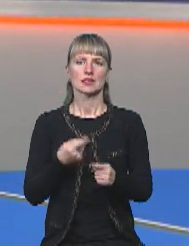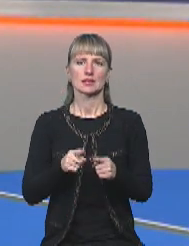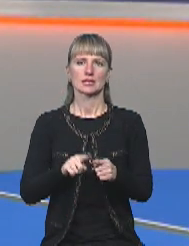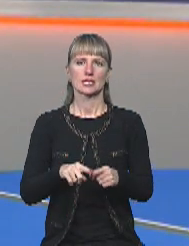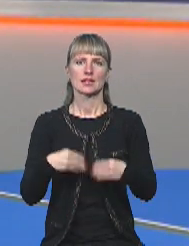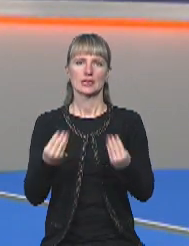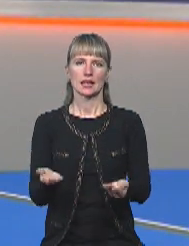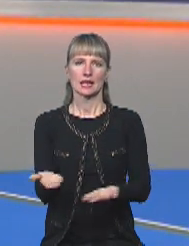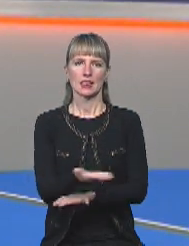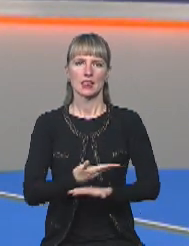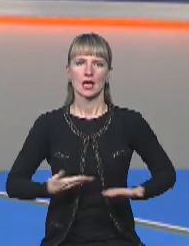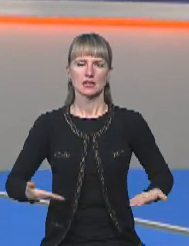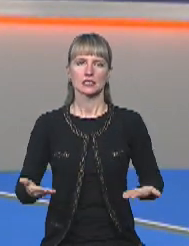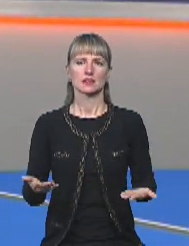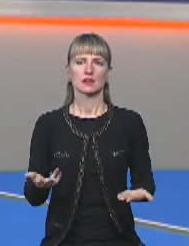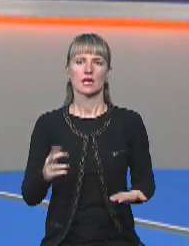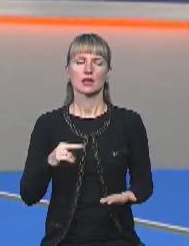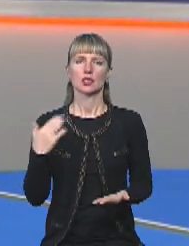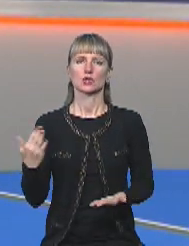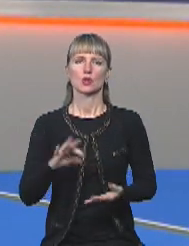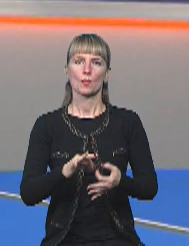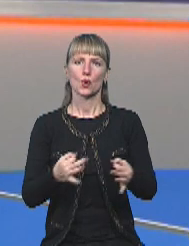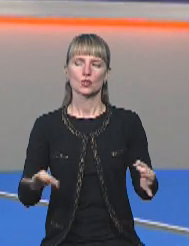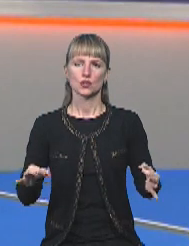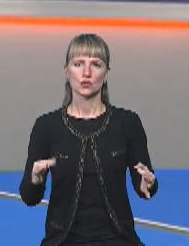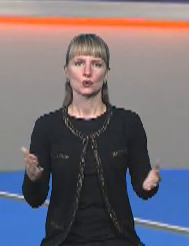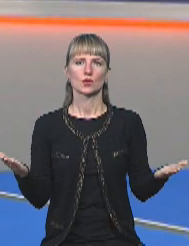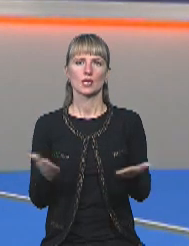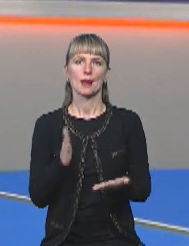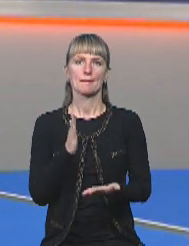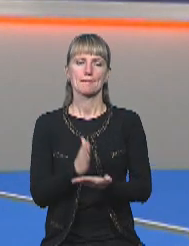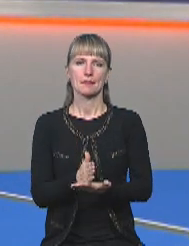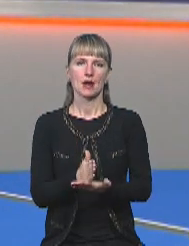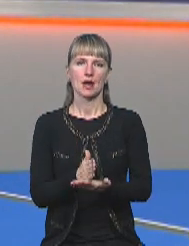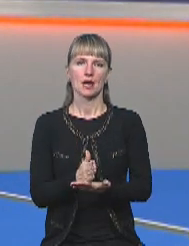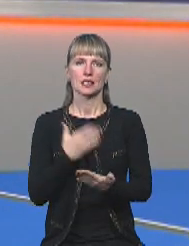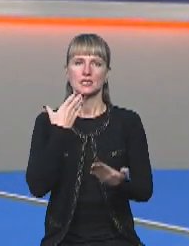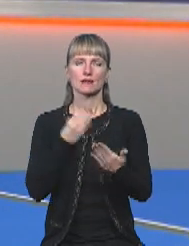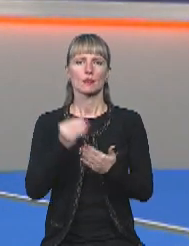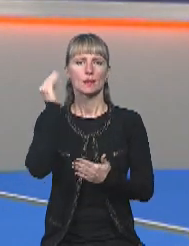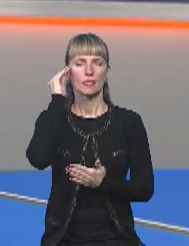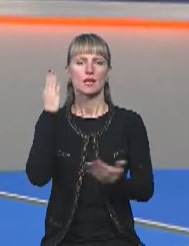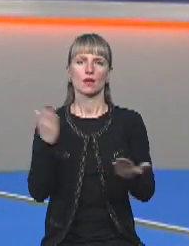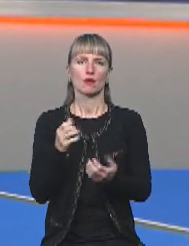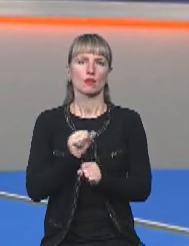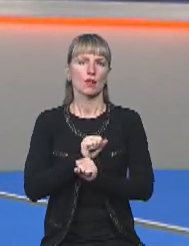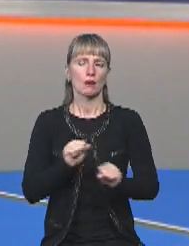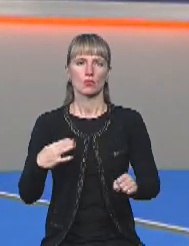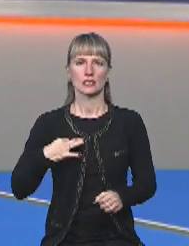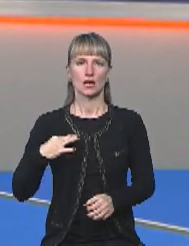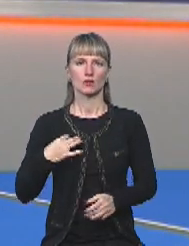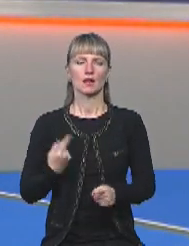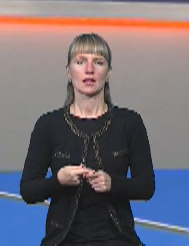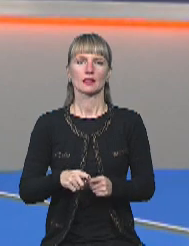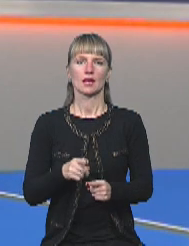нас як сторону процесу, яка має певну позицію, якою не можна знехтувати. Це